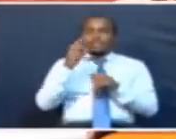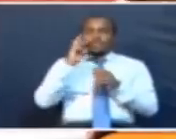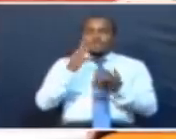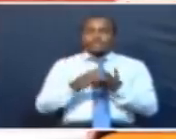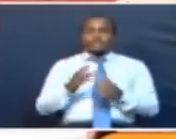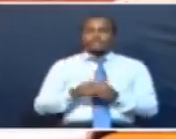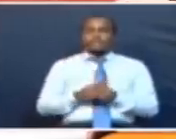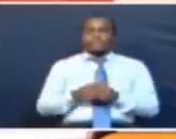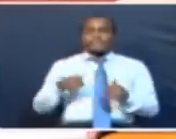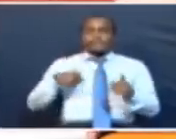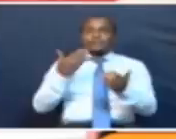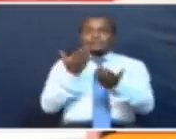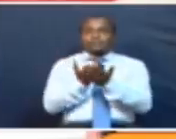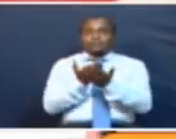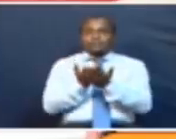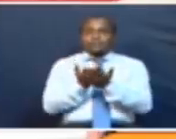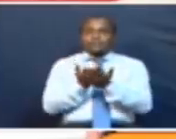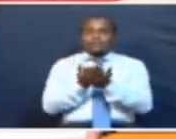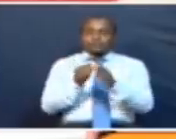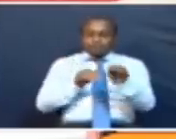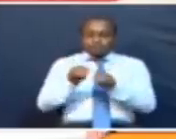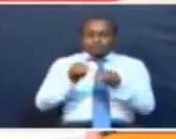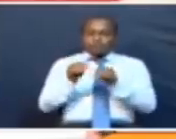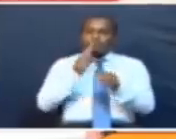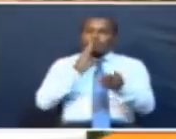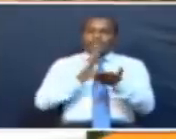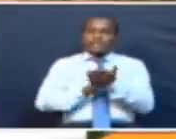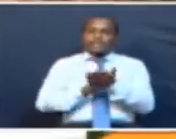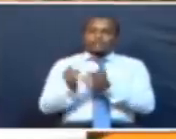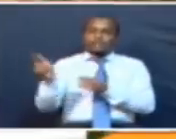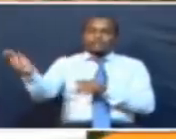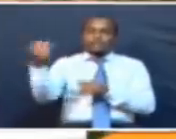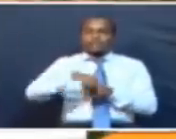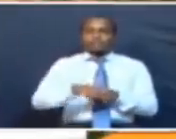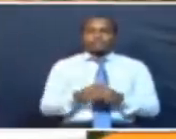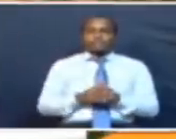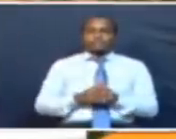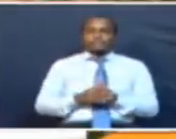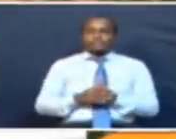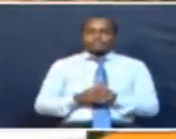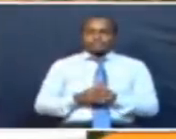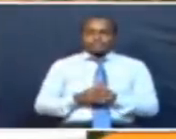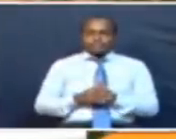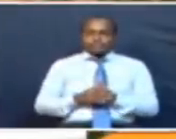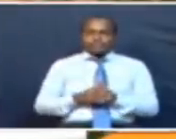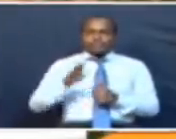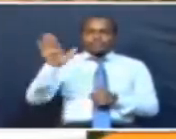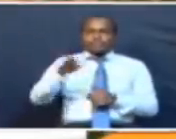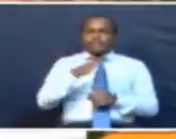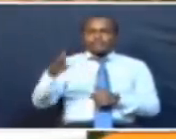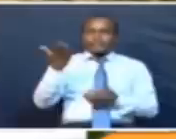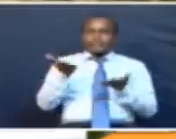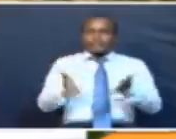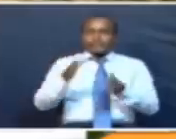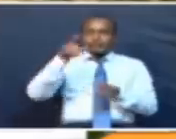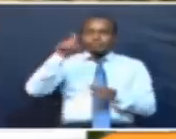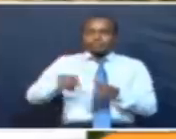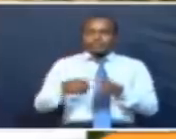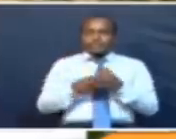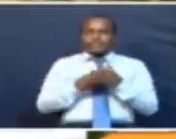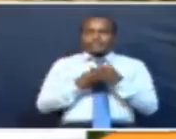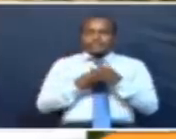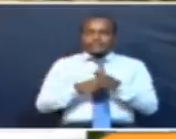that we write a summon letter for him to appear. Well put. Parliament should now initiate a process